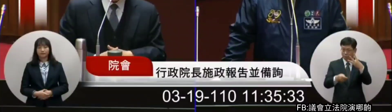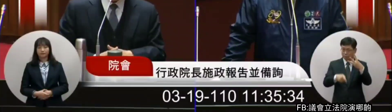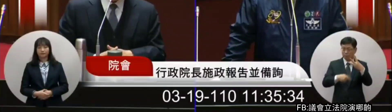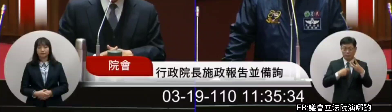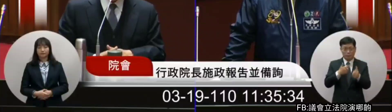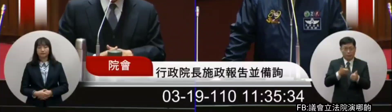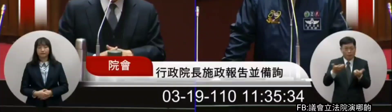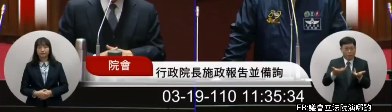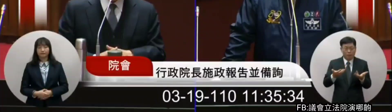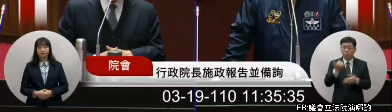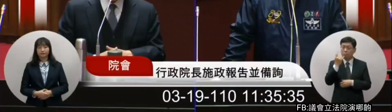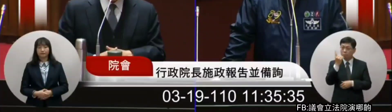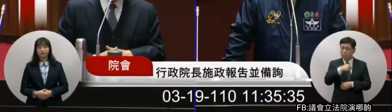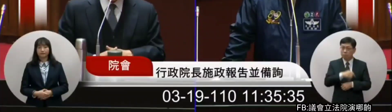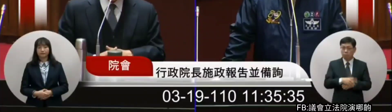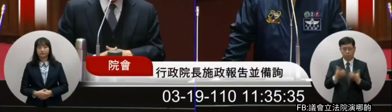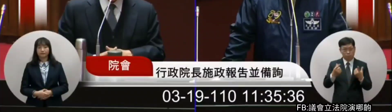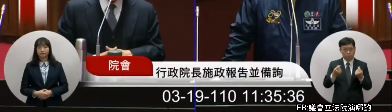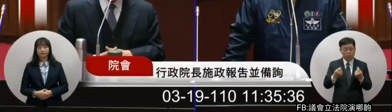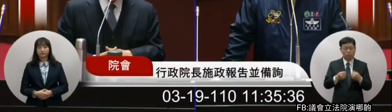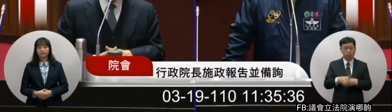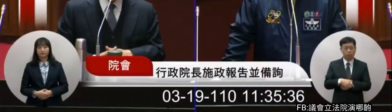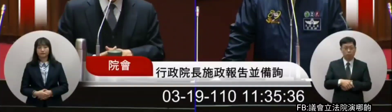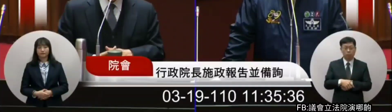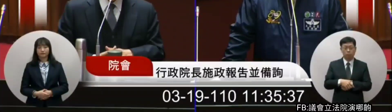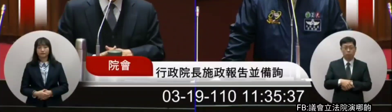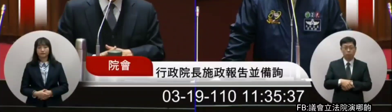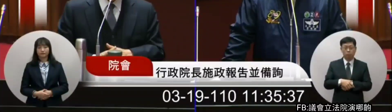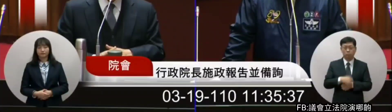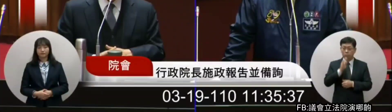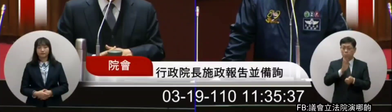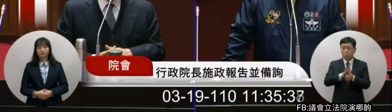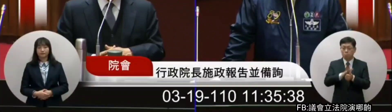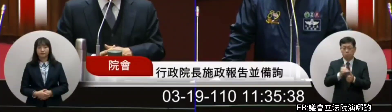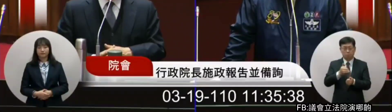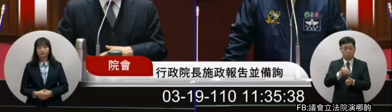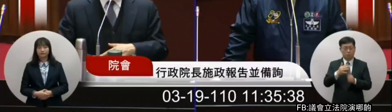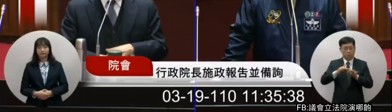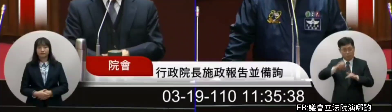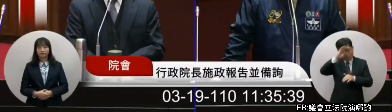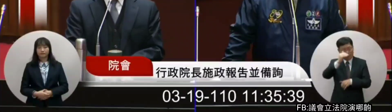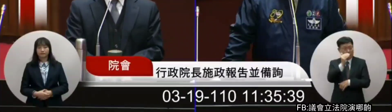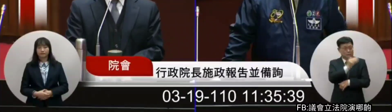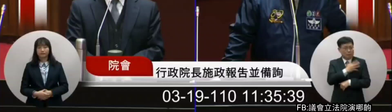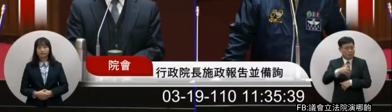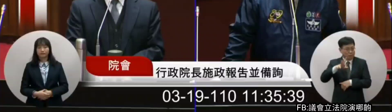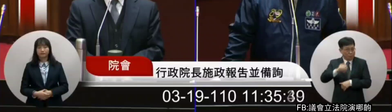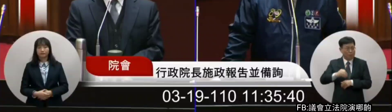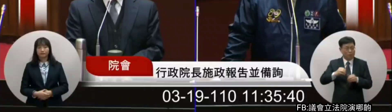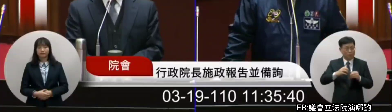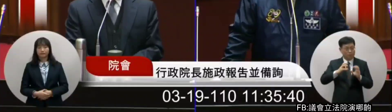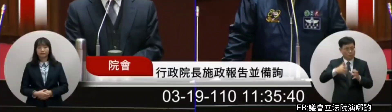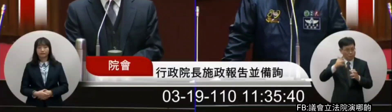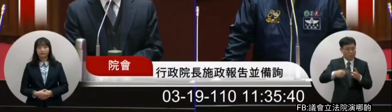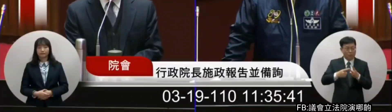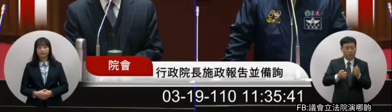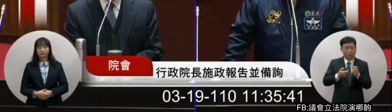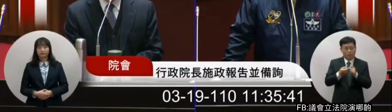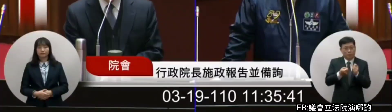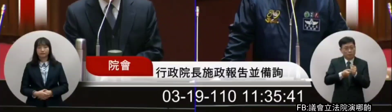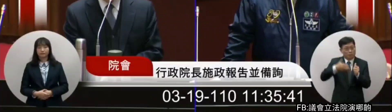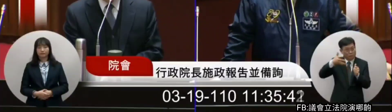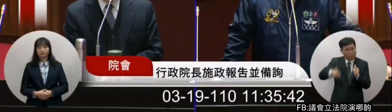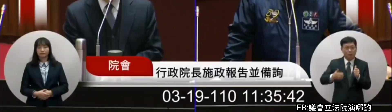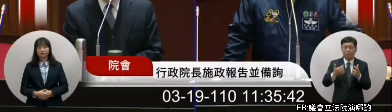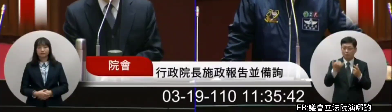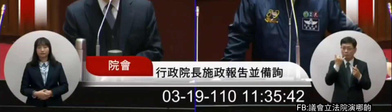案可不可以也让陈水扁，民进党的陈水扁前总统跟吕秀莲前副总统有